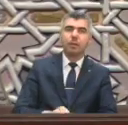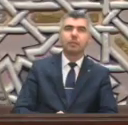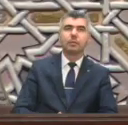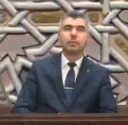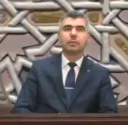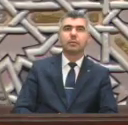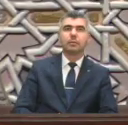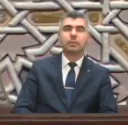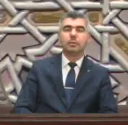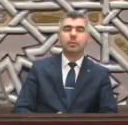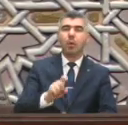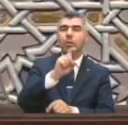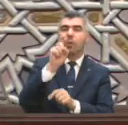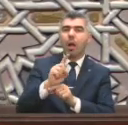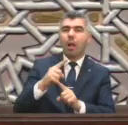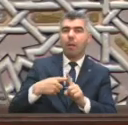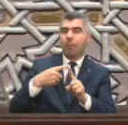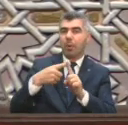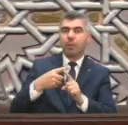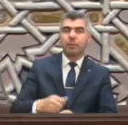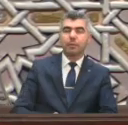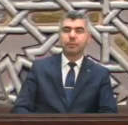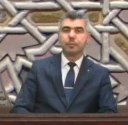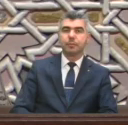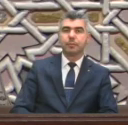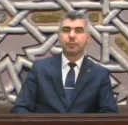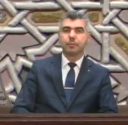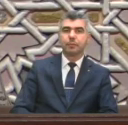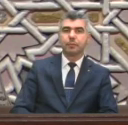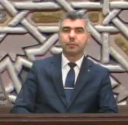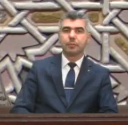الوزير. تعقيب لكم السيده النائبه المحترمه.